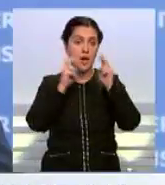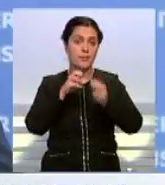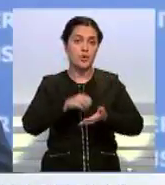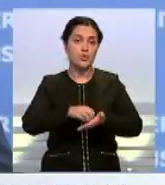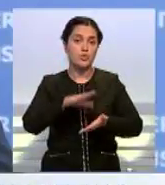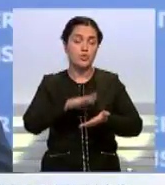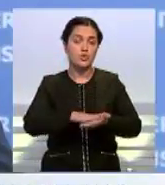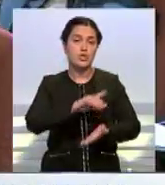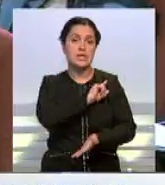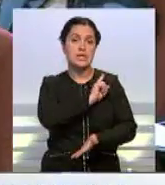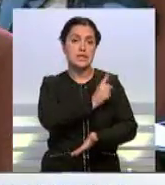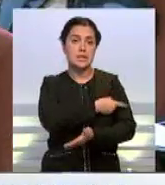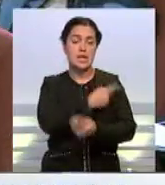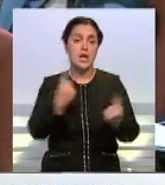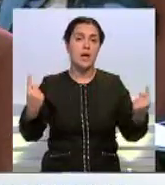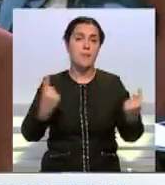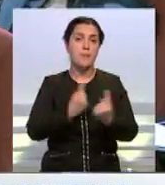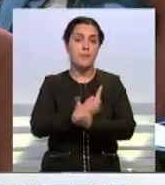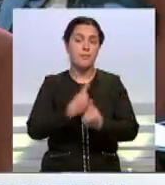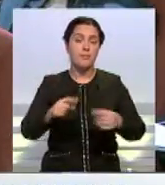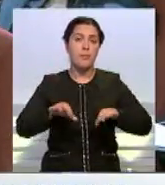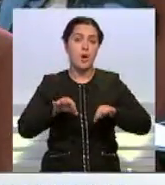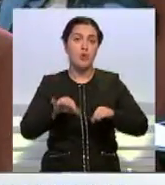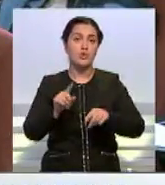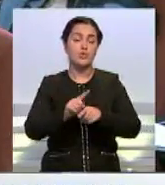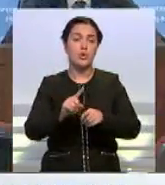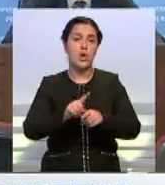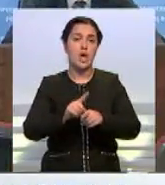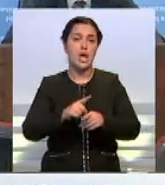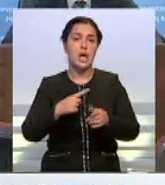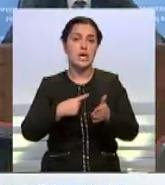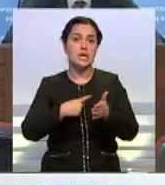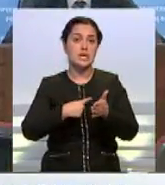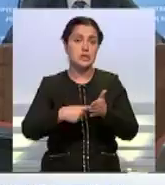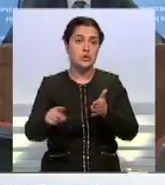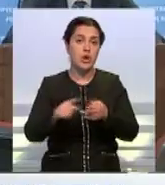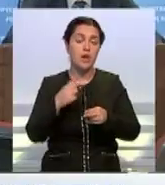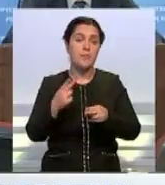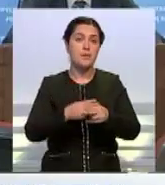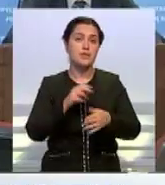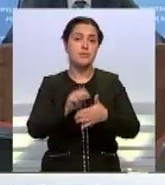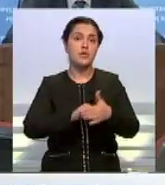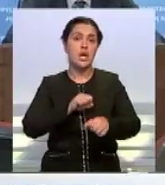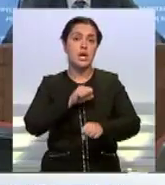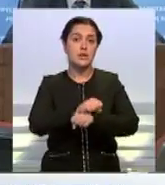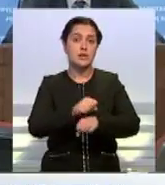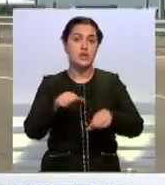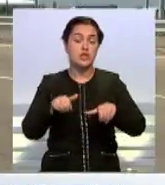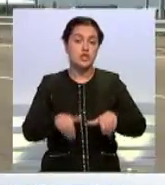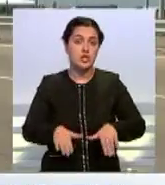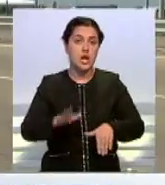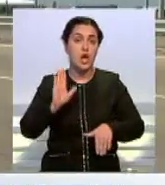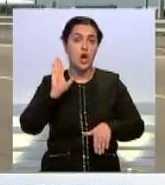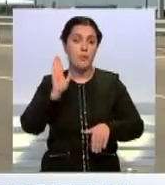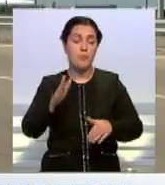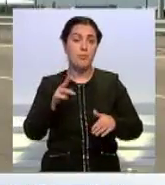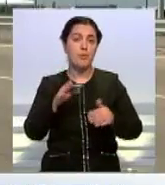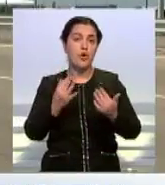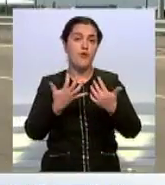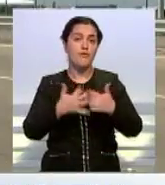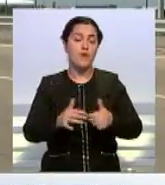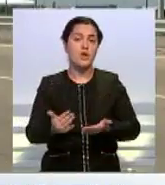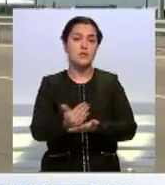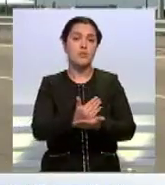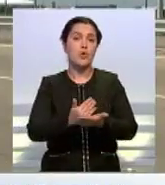и учет интенсивности потока, а также исключат безосновательные остановки. Решение будет принято и по автоматизации